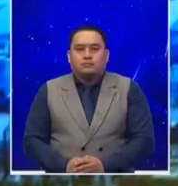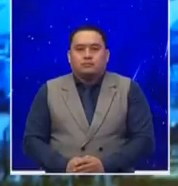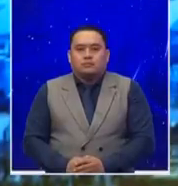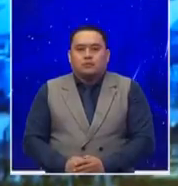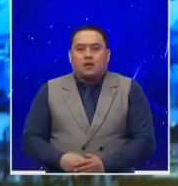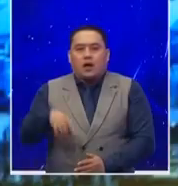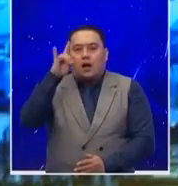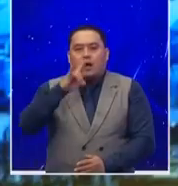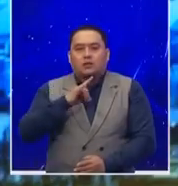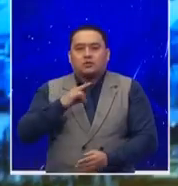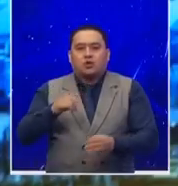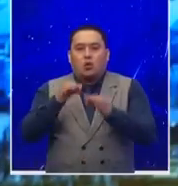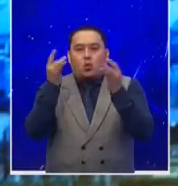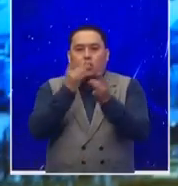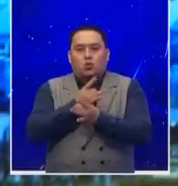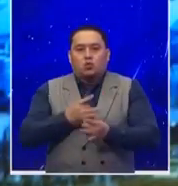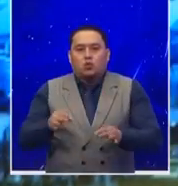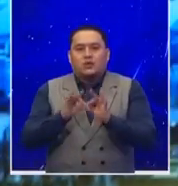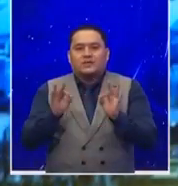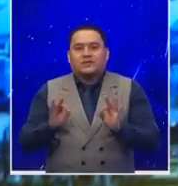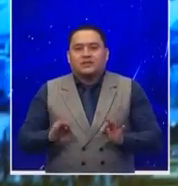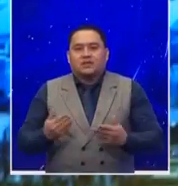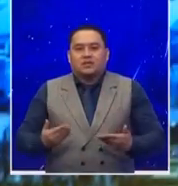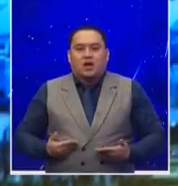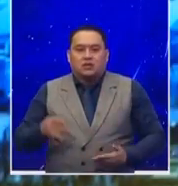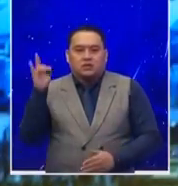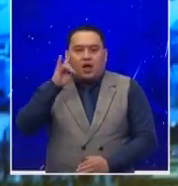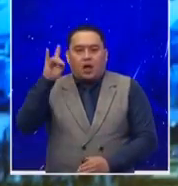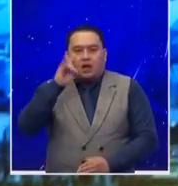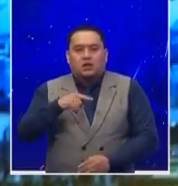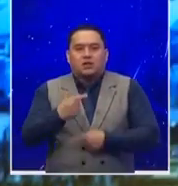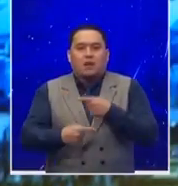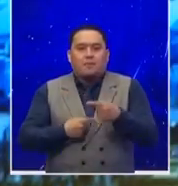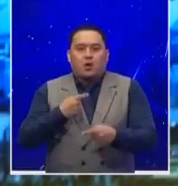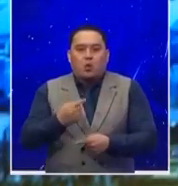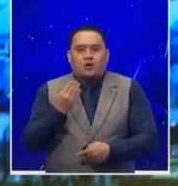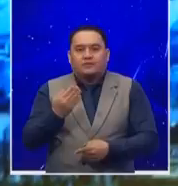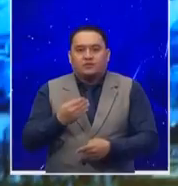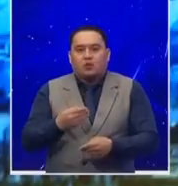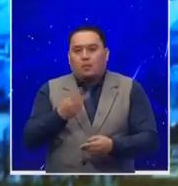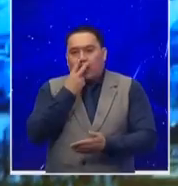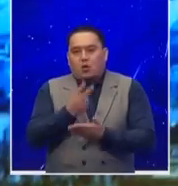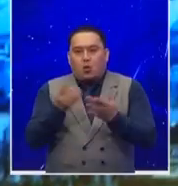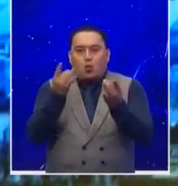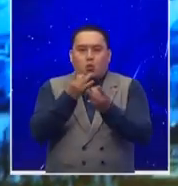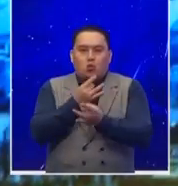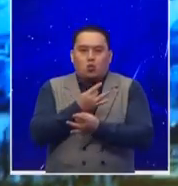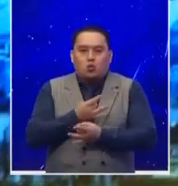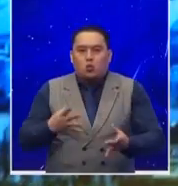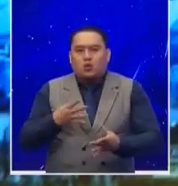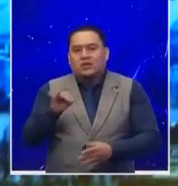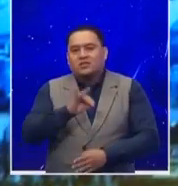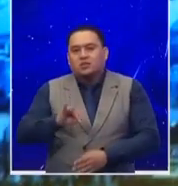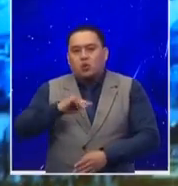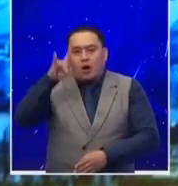Казахская культура в прикладном искусстве. Житель Сарканского района – потомственный ремесленник. В его изделиях отражены культура, история и